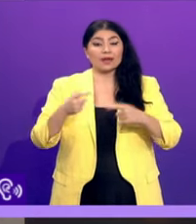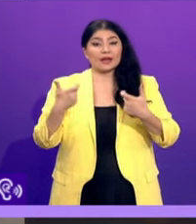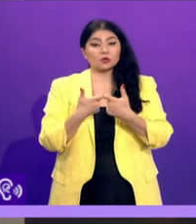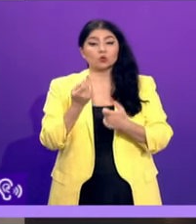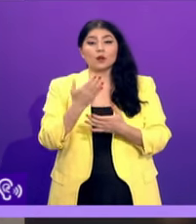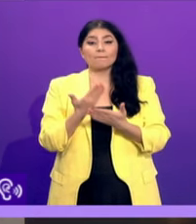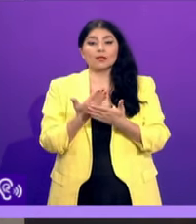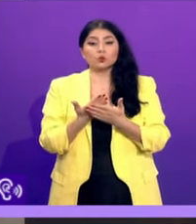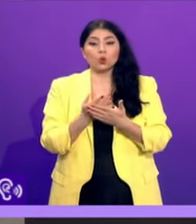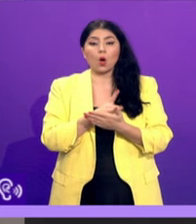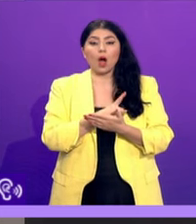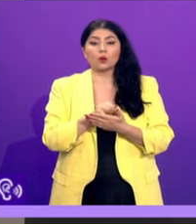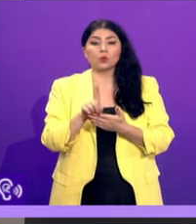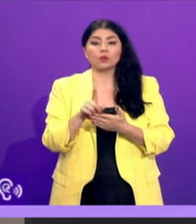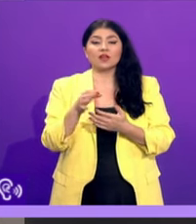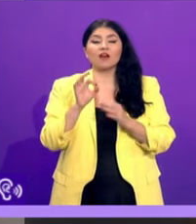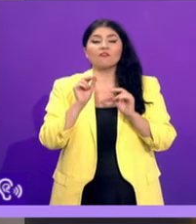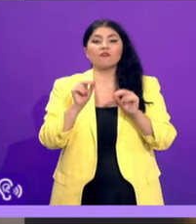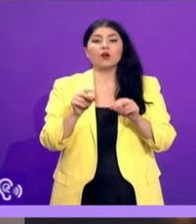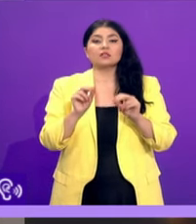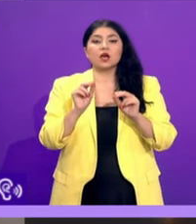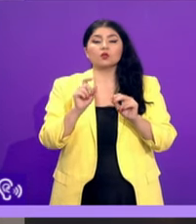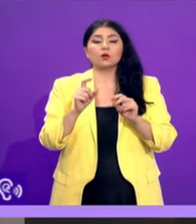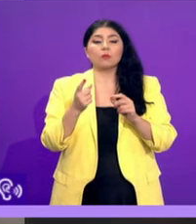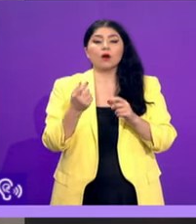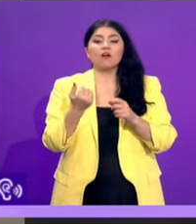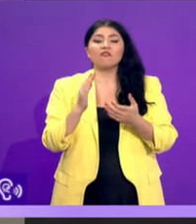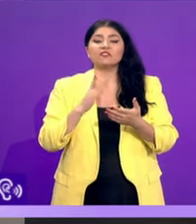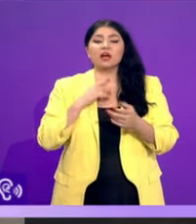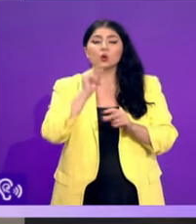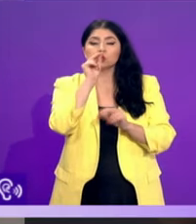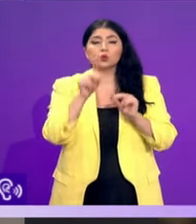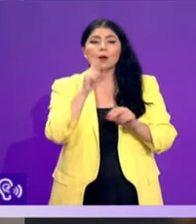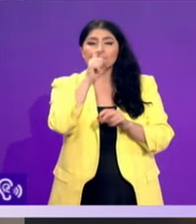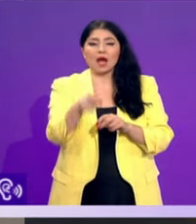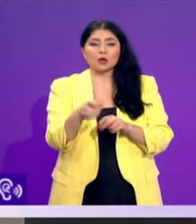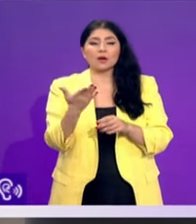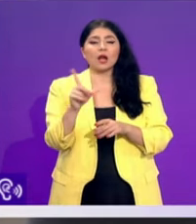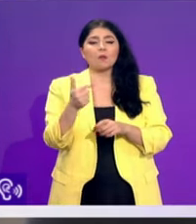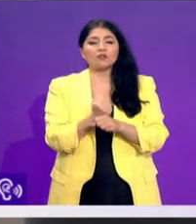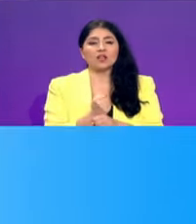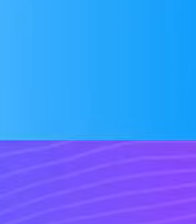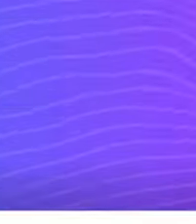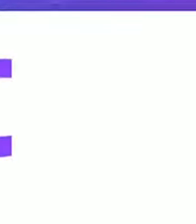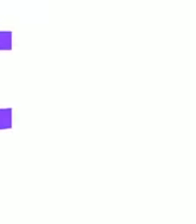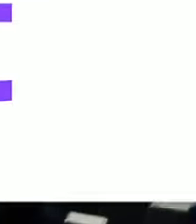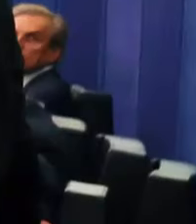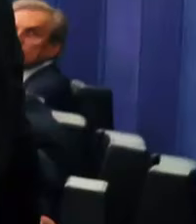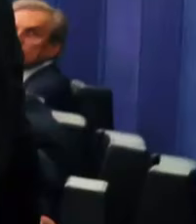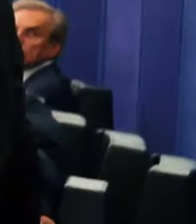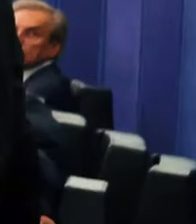doar pentru a împiedica escaladarea completă a abuzurilor pe care le pot realiza pentru a câștiga